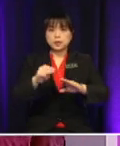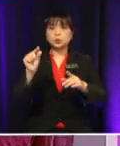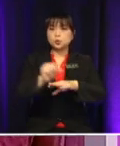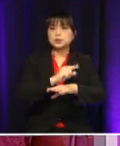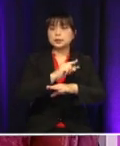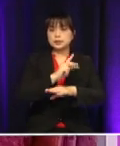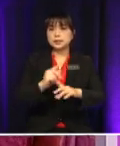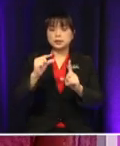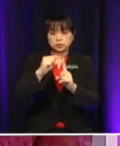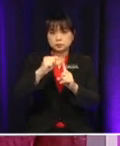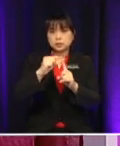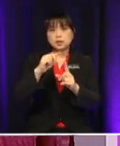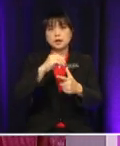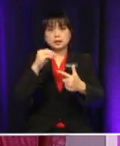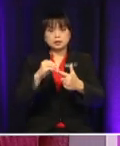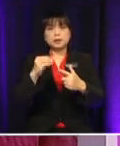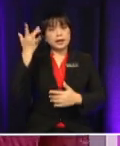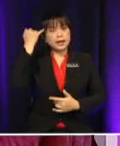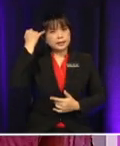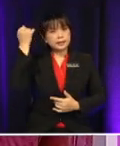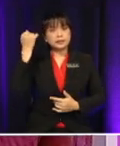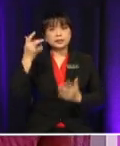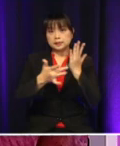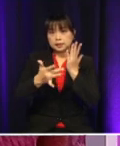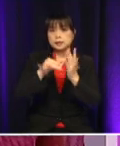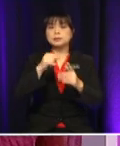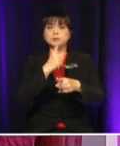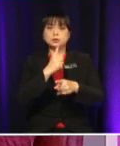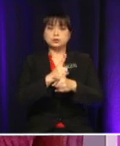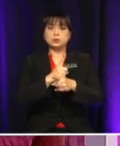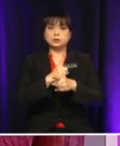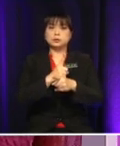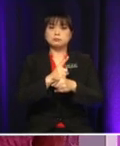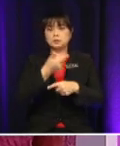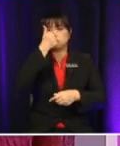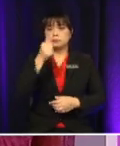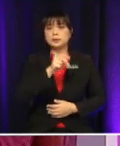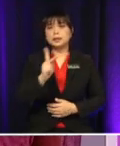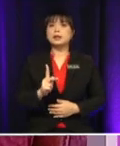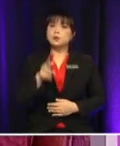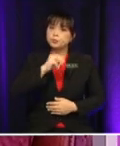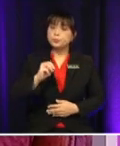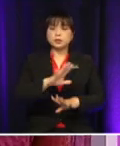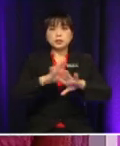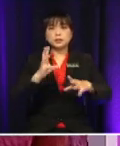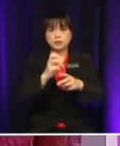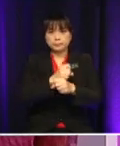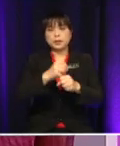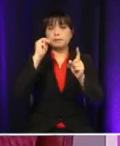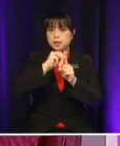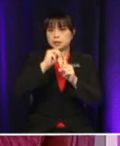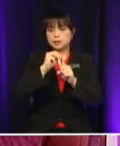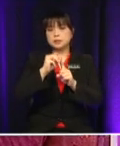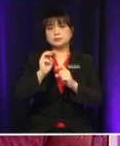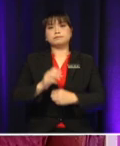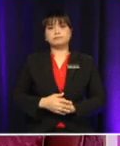teknik yang betul itu yang menyebabkan eee murid-murid ini tidak mendapat Marga jawaban menjadi terlalu general yang Cik Gua panggil